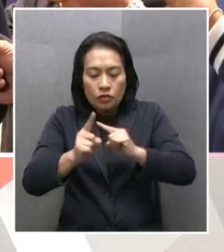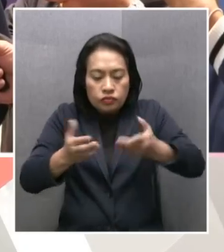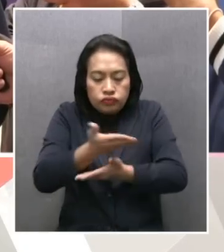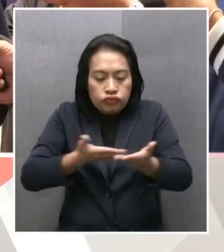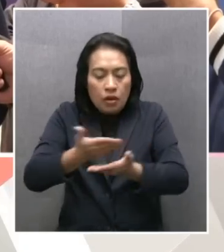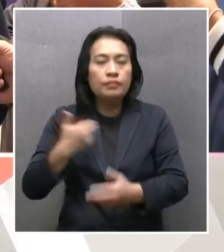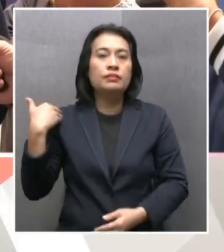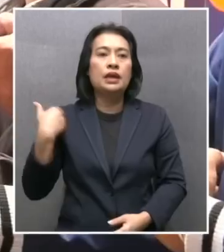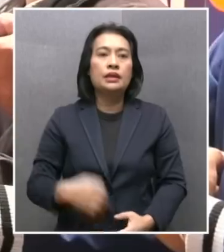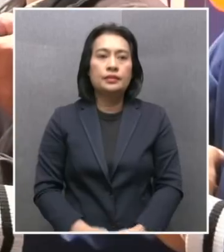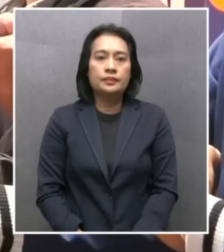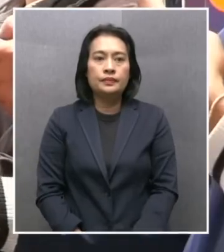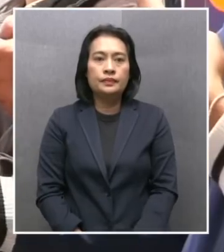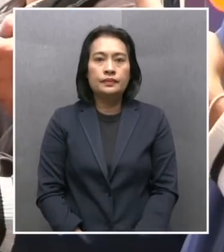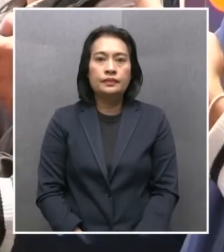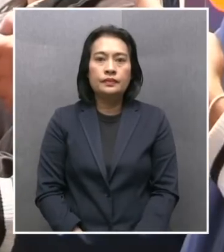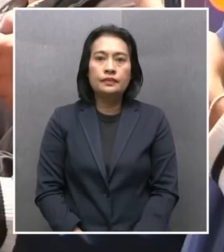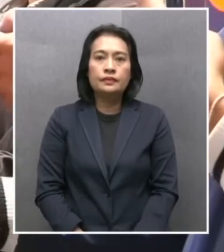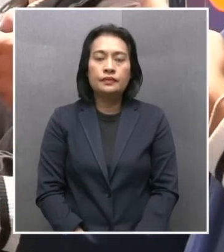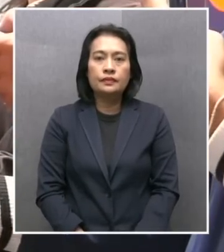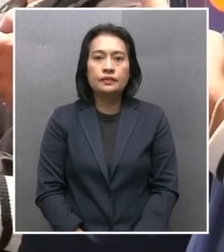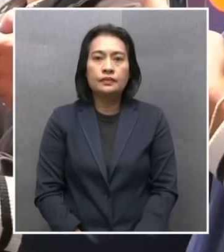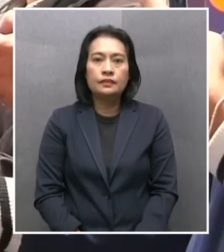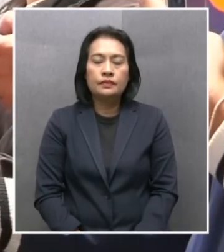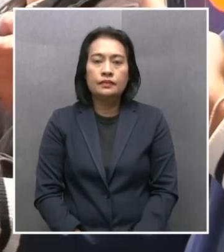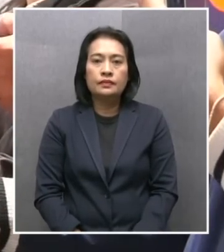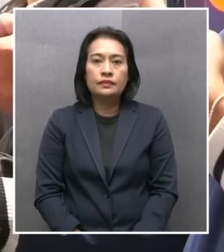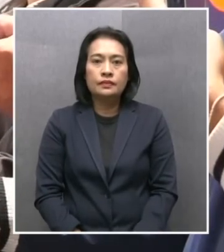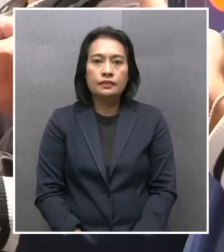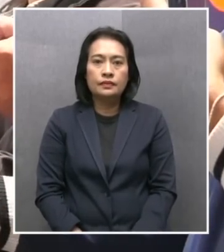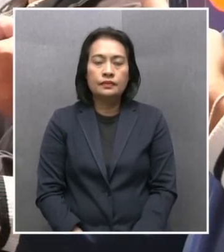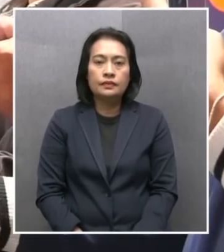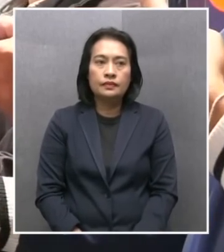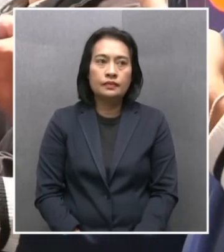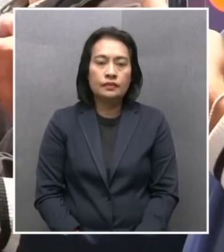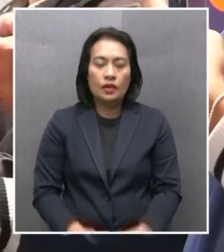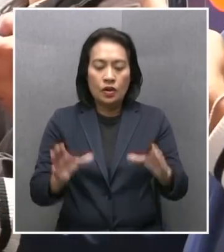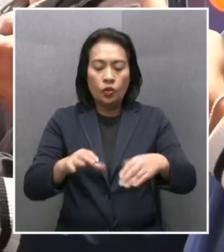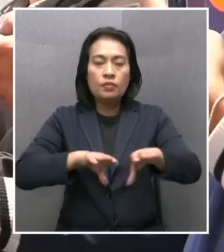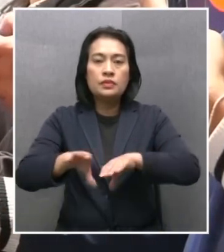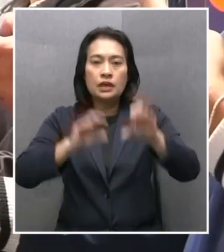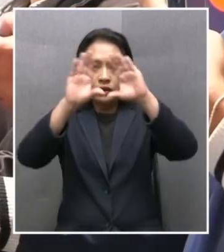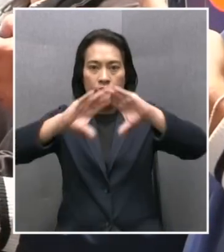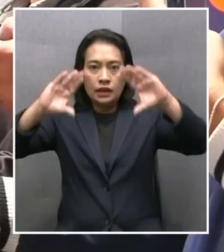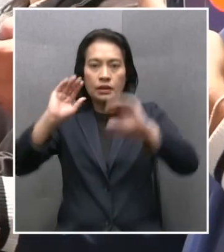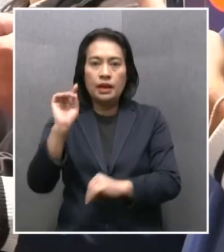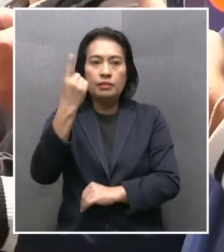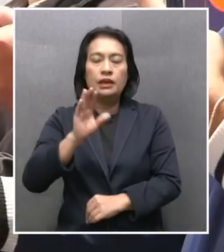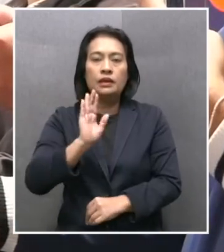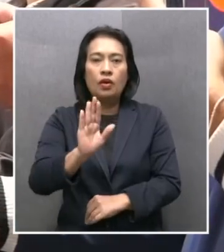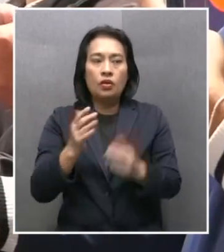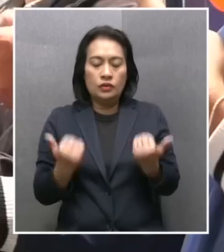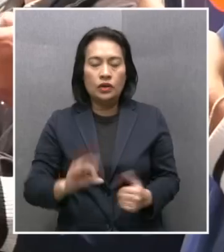เองครับสำหรับความคืบหน้าในการจัดตั้งรัฐบาลใหม่นะครับล่าสุดนี้นาย